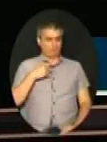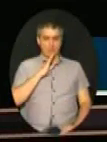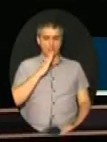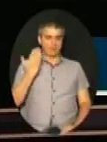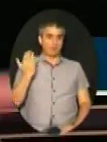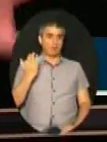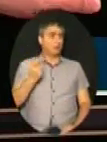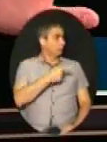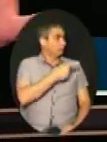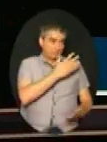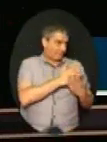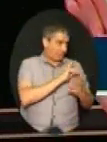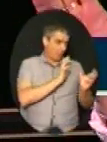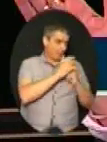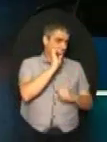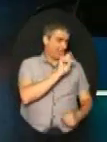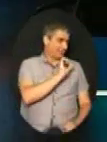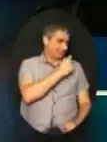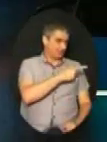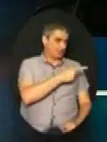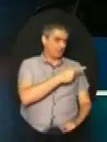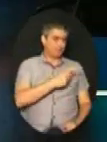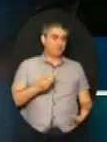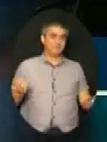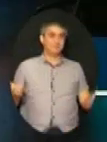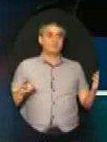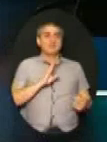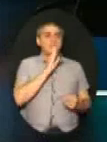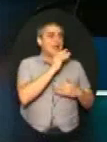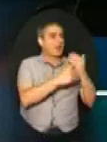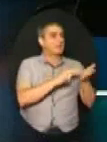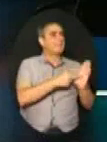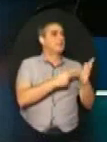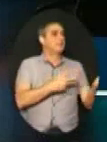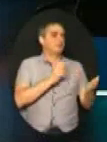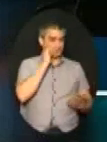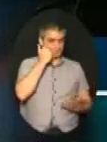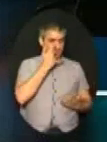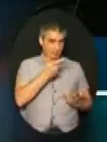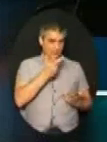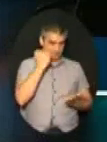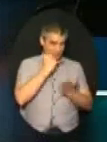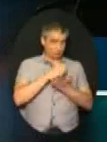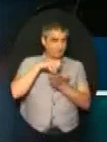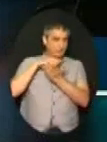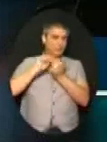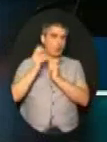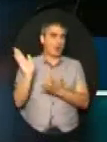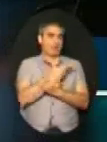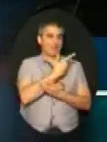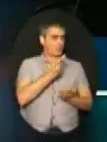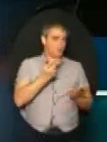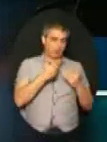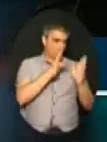בעיה. השאלה אם אז הם כבר לא המחנה האנטי-ציוני. אבל הבעיה היא לקדם מדיניות. בוא נגיד ככה. במשך שנה